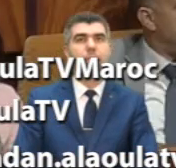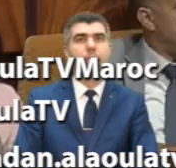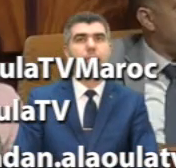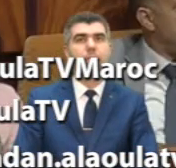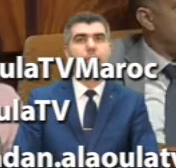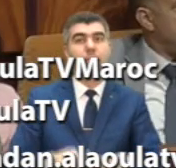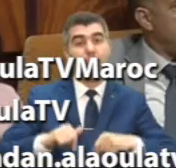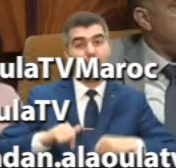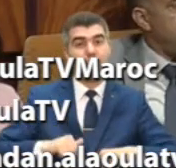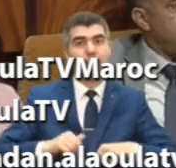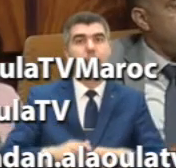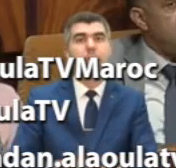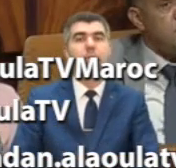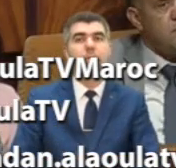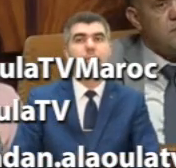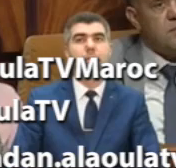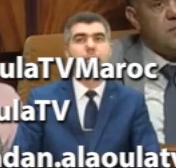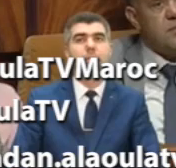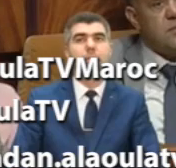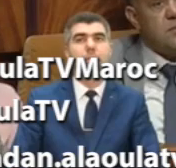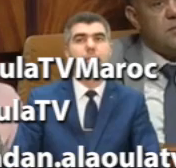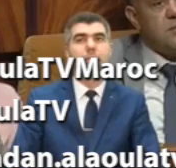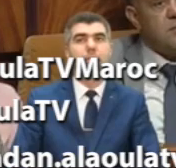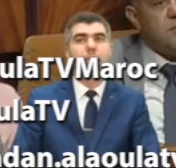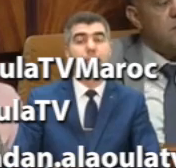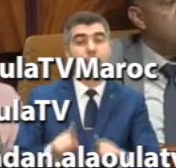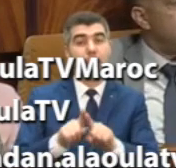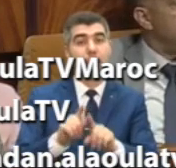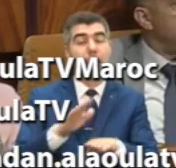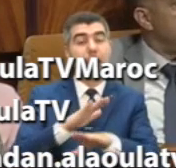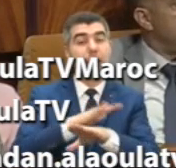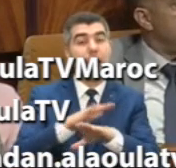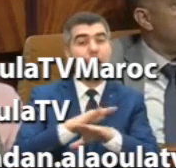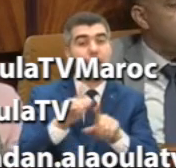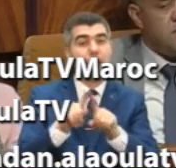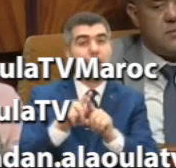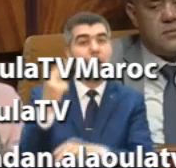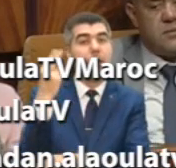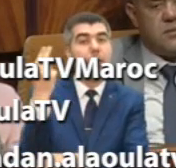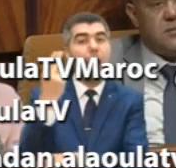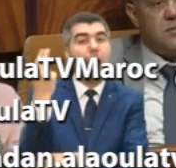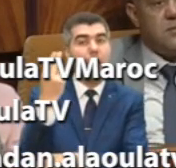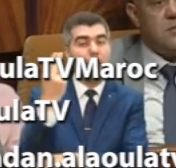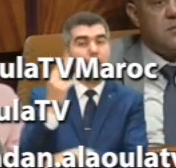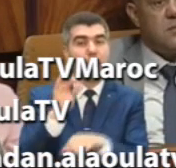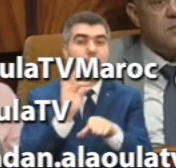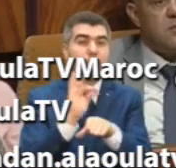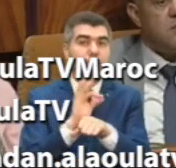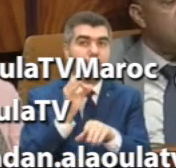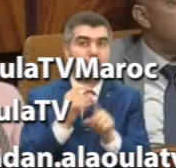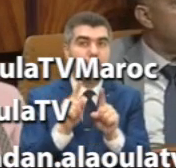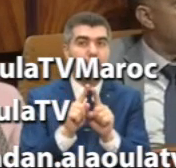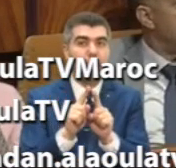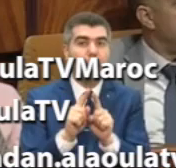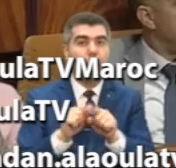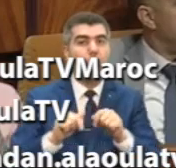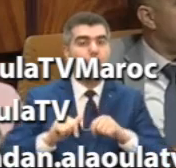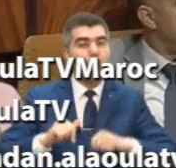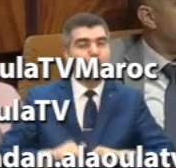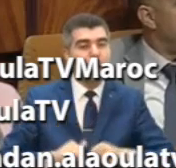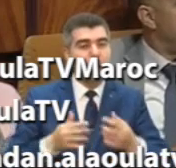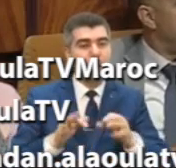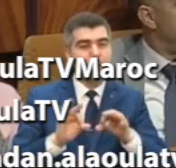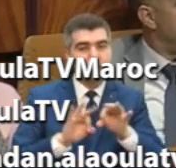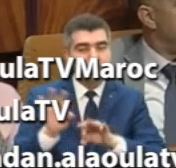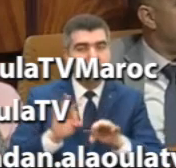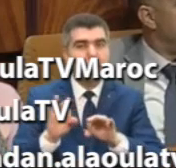السيد الوزير، كنظن سياسة التعليم العالي هي من اختصاص الوزارة، هي اللي كتخطط، هي اللي